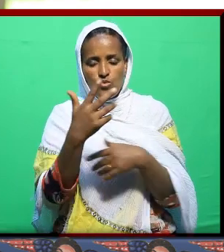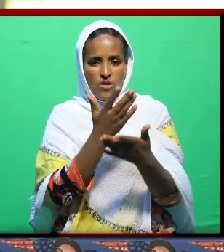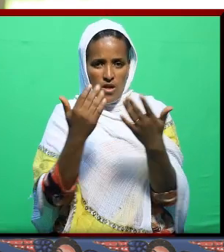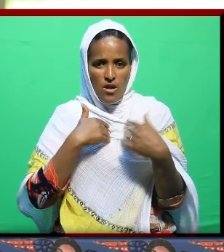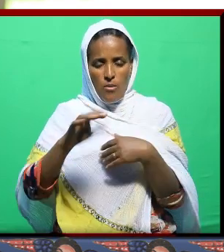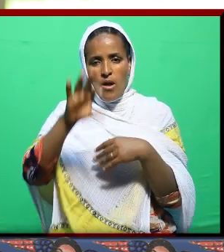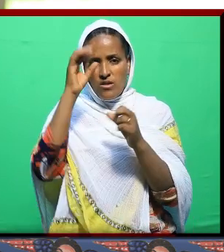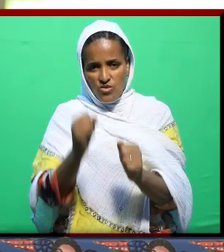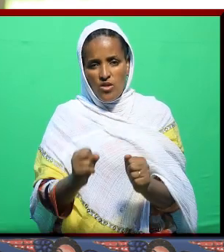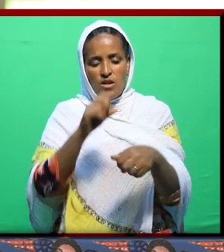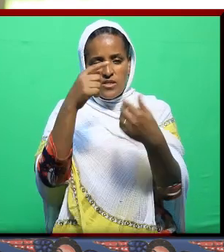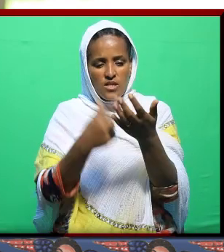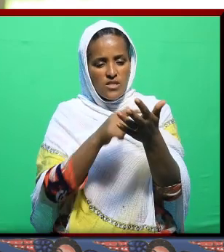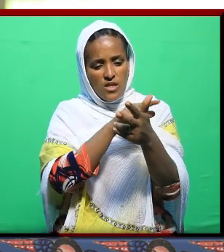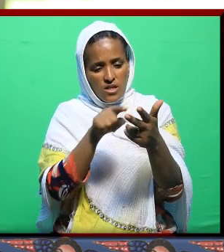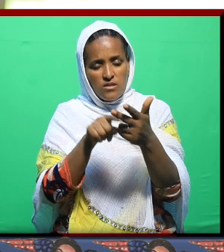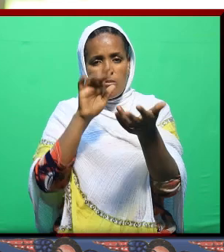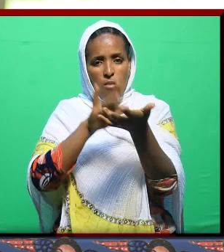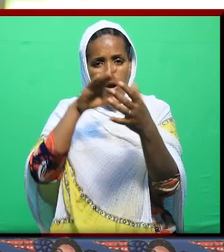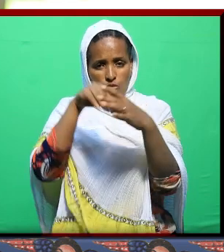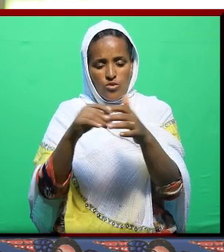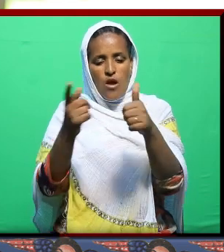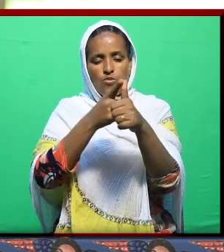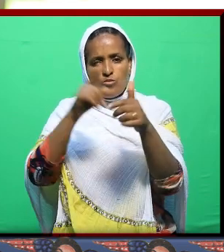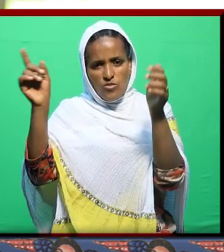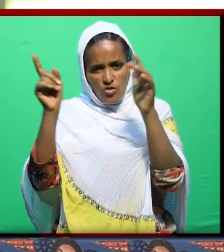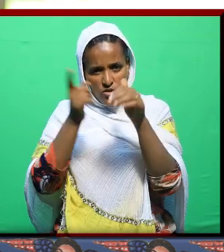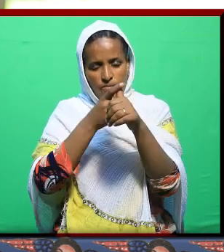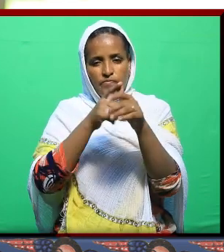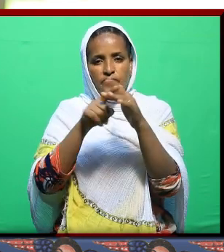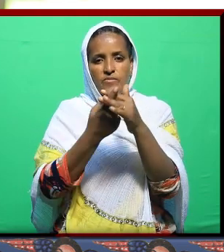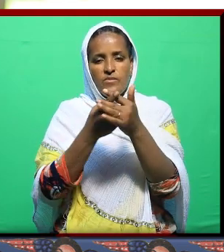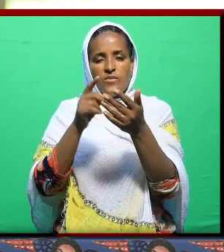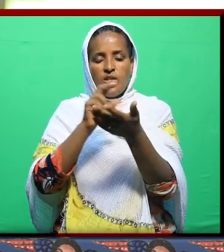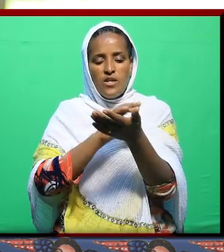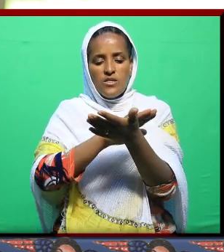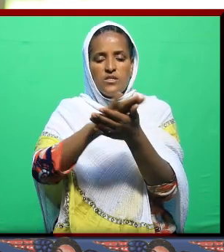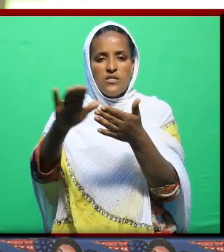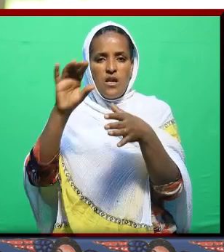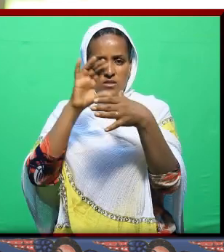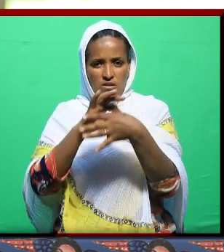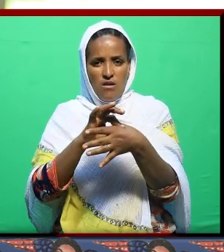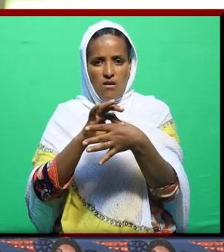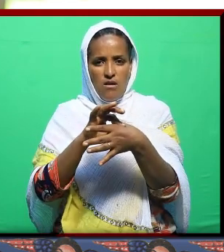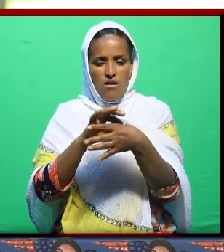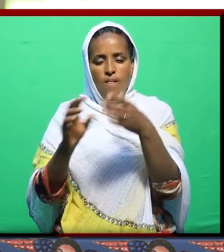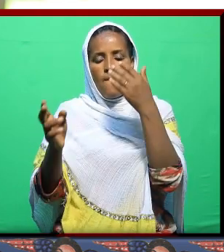ማግኔት ይችላል? ሶስት ነገር ማግኔት ይችላል። ስለዚህ ከነዚህ መካከል አንዱ የመጀመሪያው ጽማዊ የንጻ ስጋ